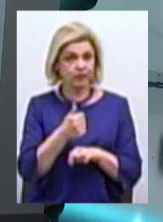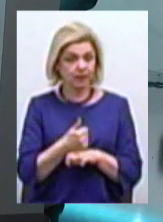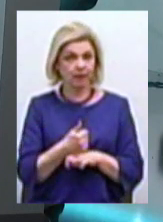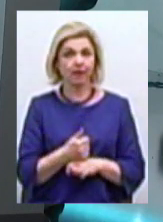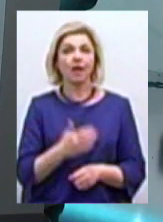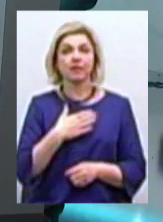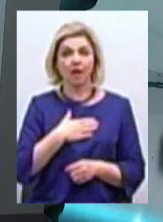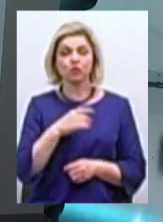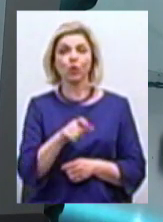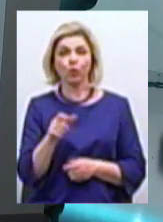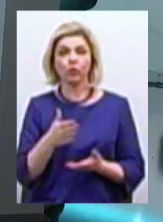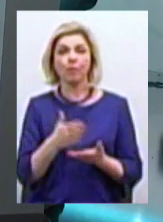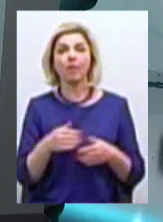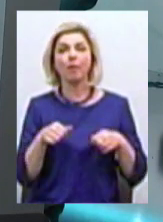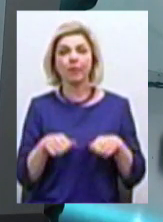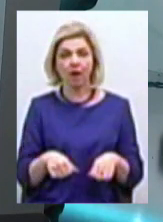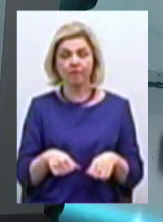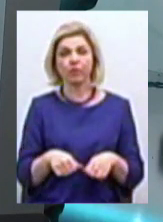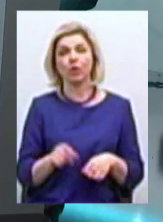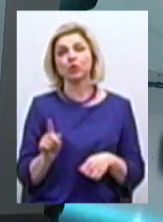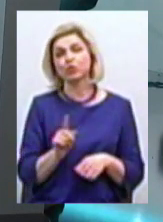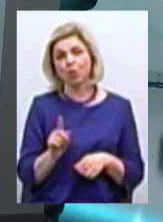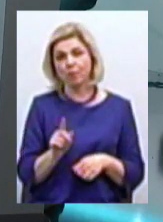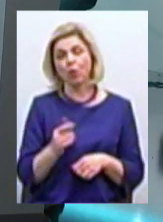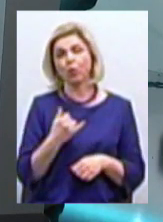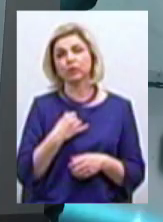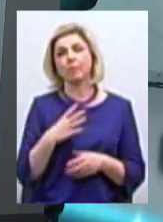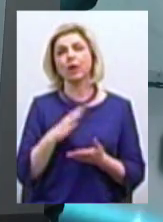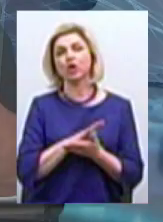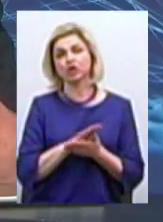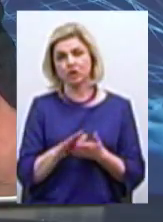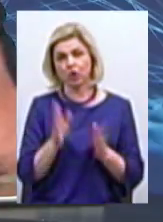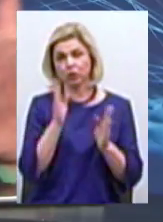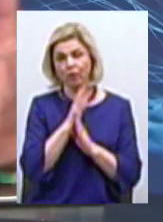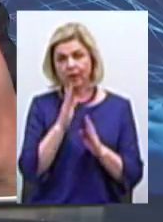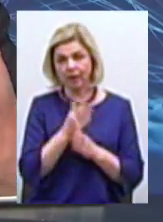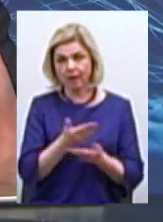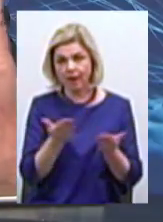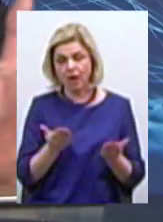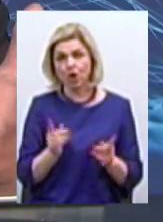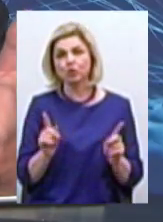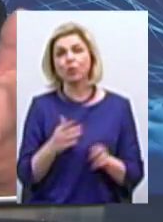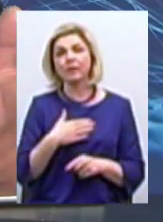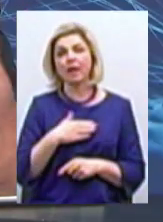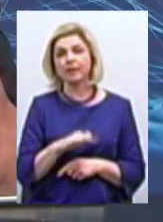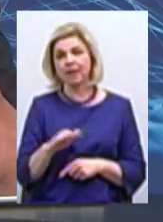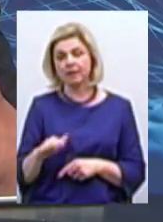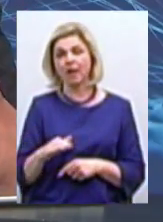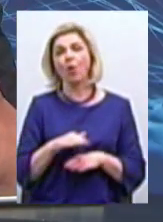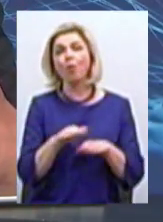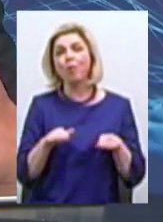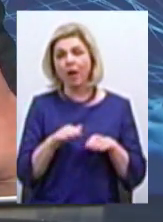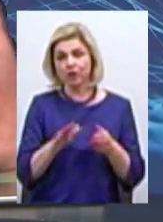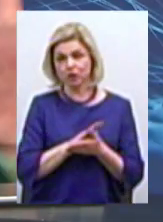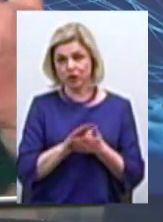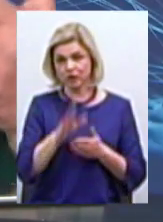наші люди мають право на те, щоб у нас було чисте довкілля, на те, щоб наші діти купалися в чистих